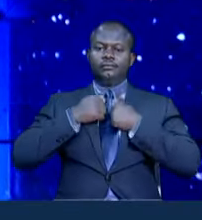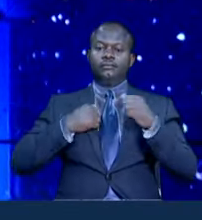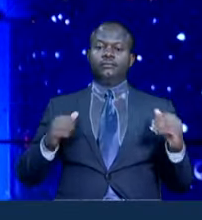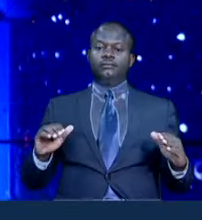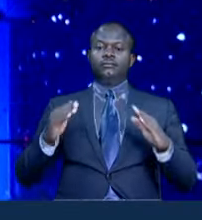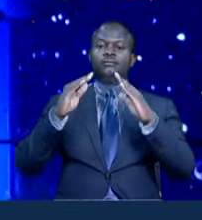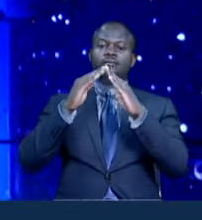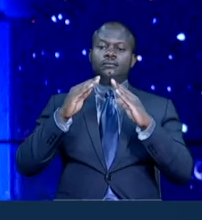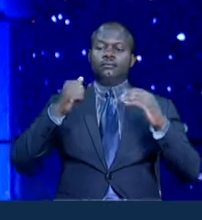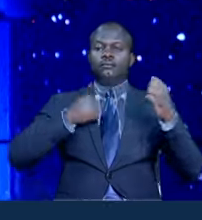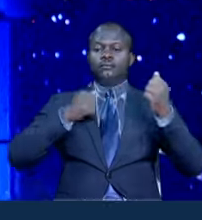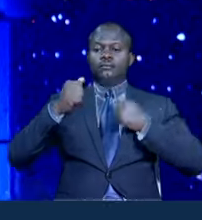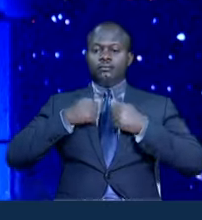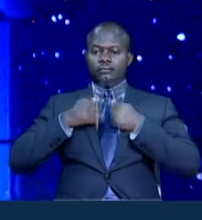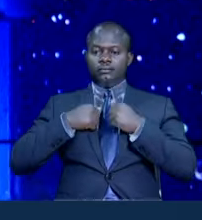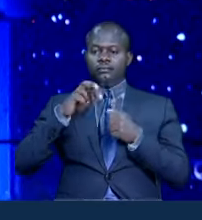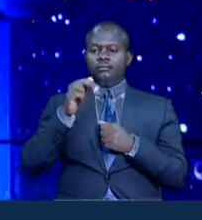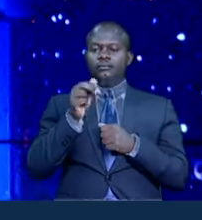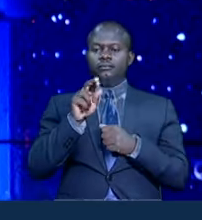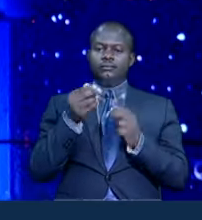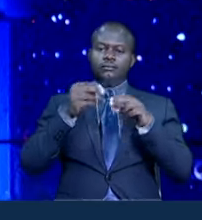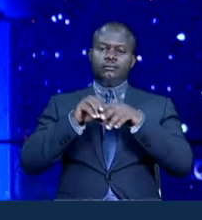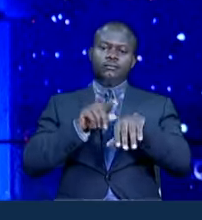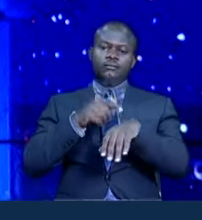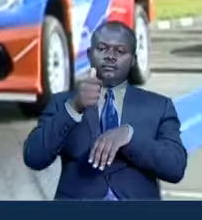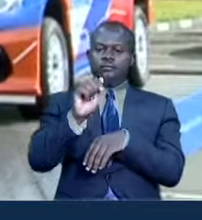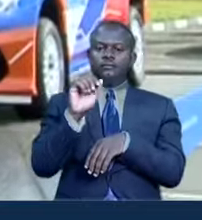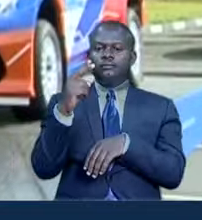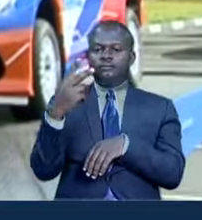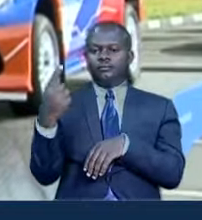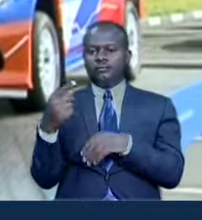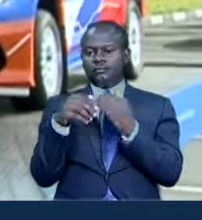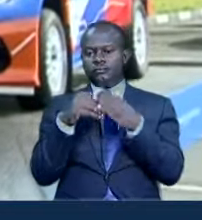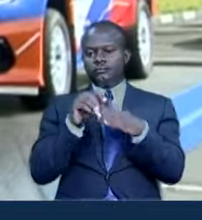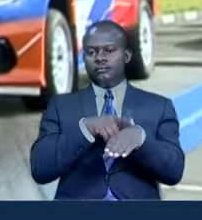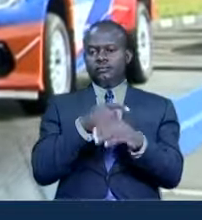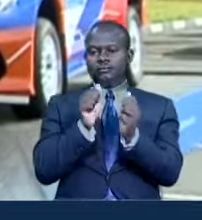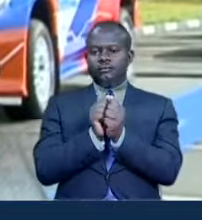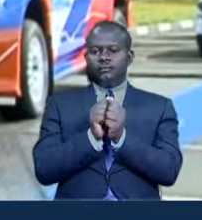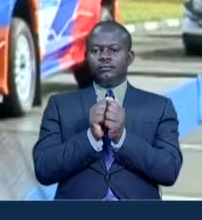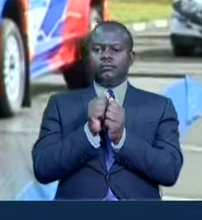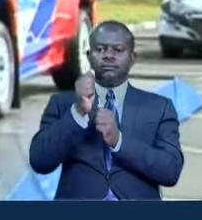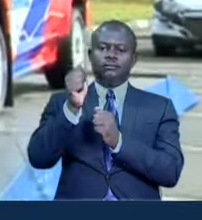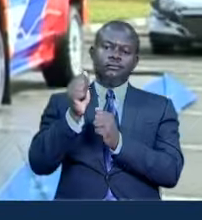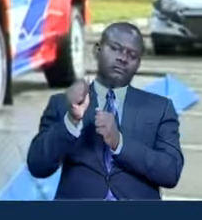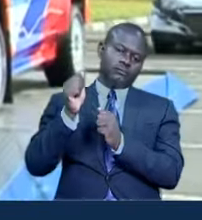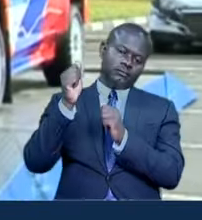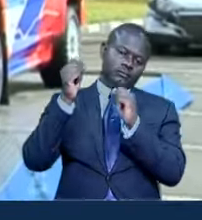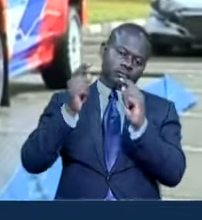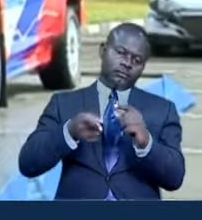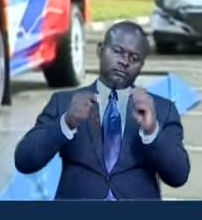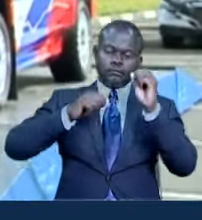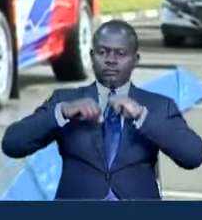Mountain Gorilla Rally, aho rero riri kuba ku nshuro yaryo ya 21 ndetse no ku nshuro ya 15 kuva rigiye ku